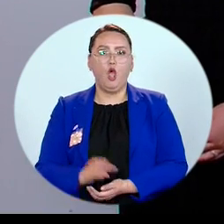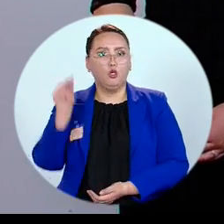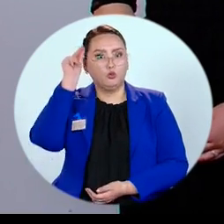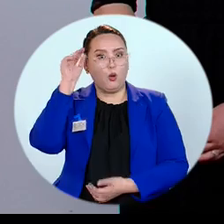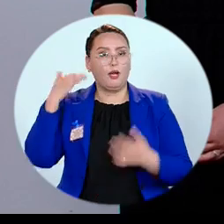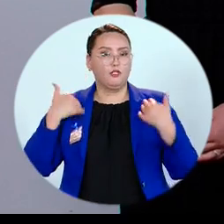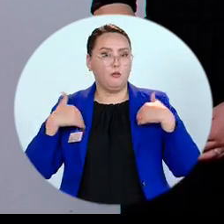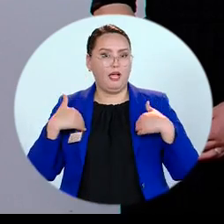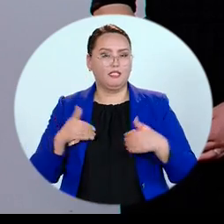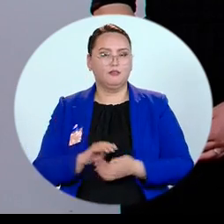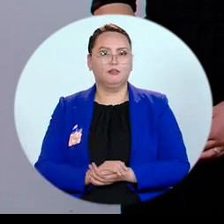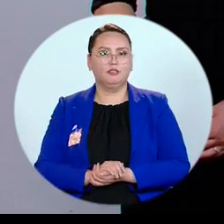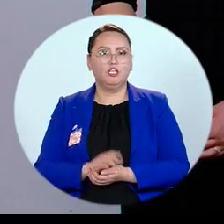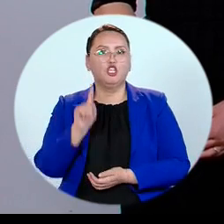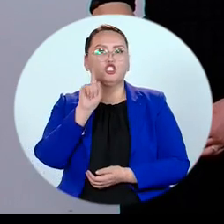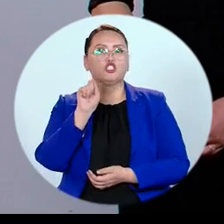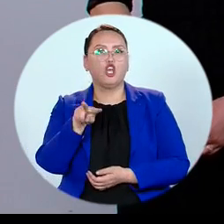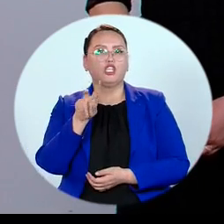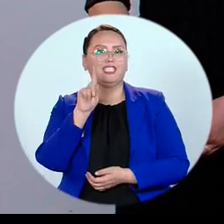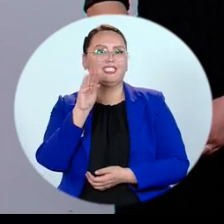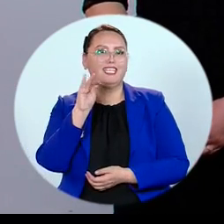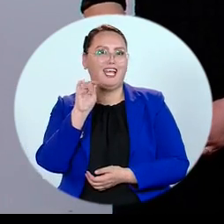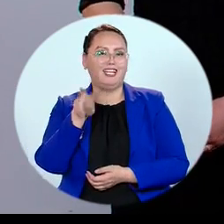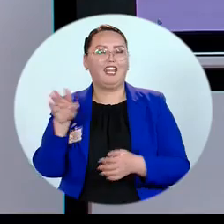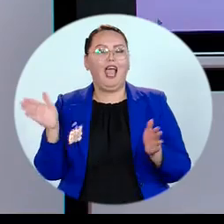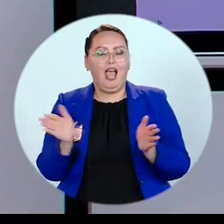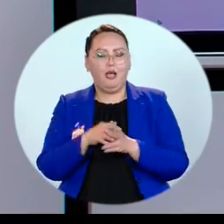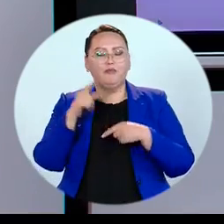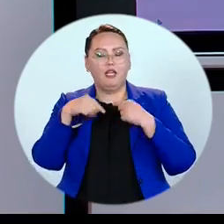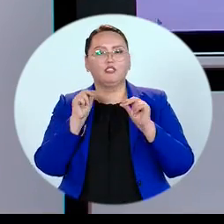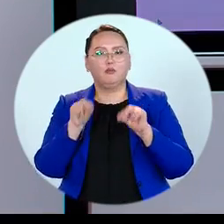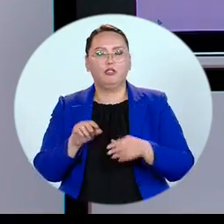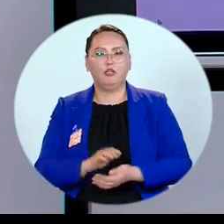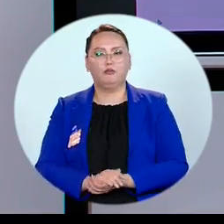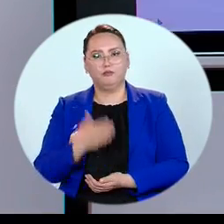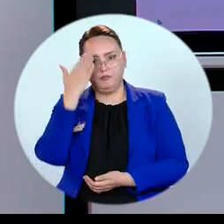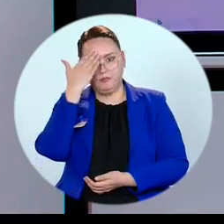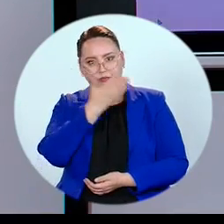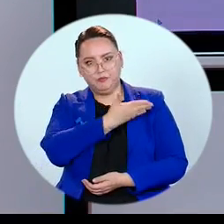өвэхт